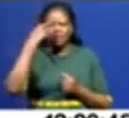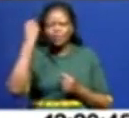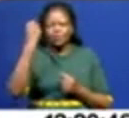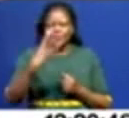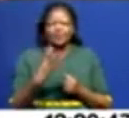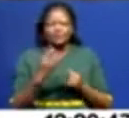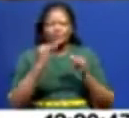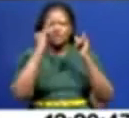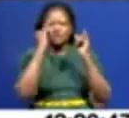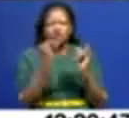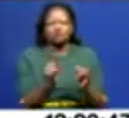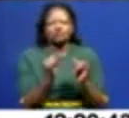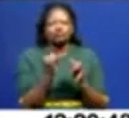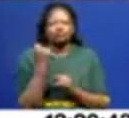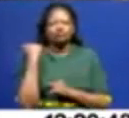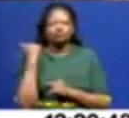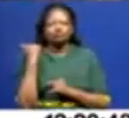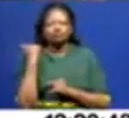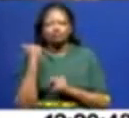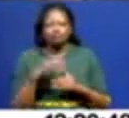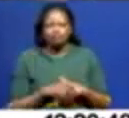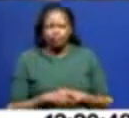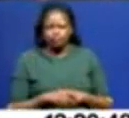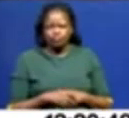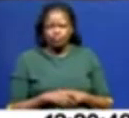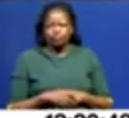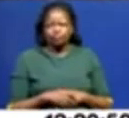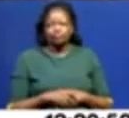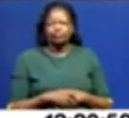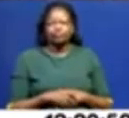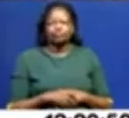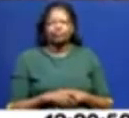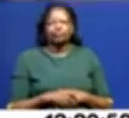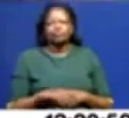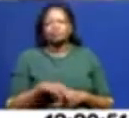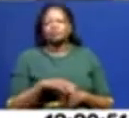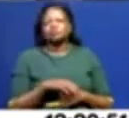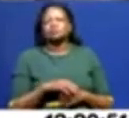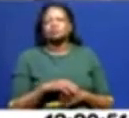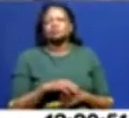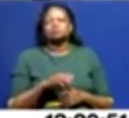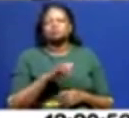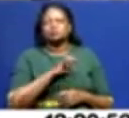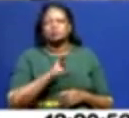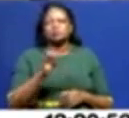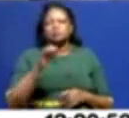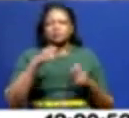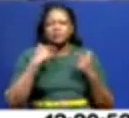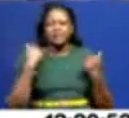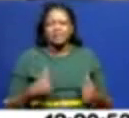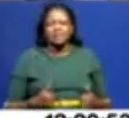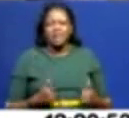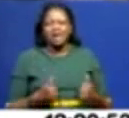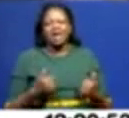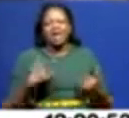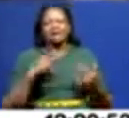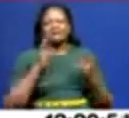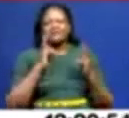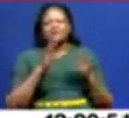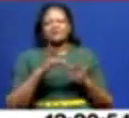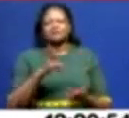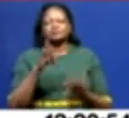katika mji wa Nanchang, mkoa wa Jiangxi, mashariki mwa China, ni maarufu kwa vyakula vya kipekee